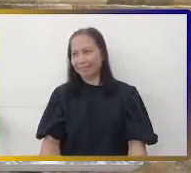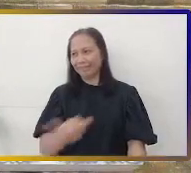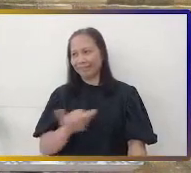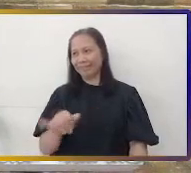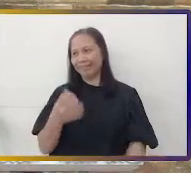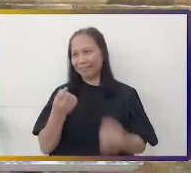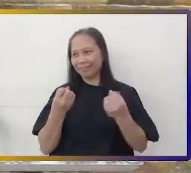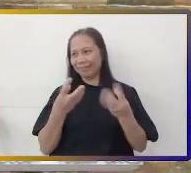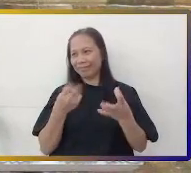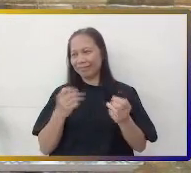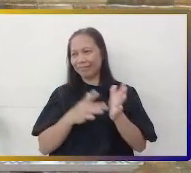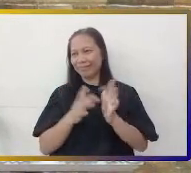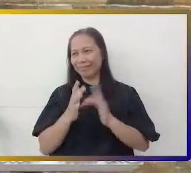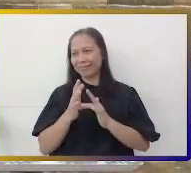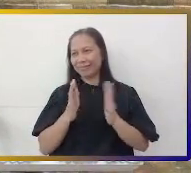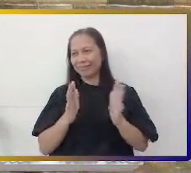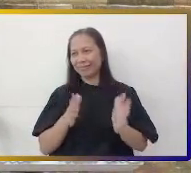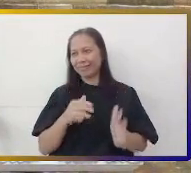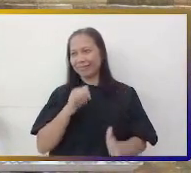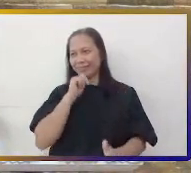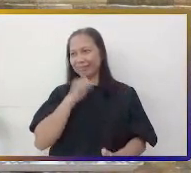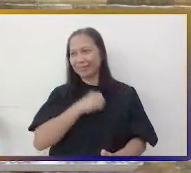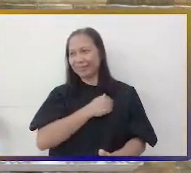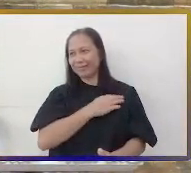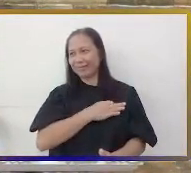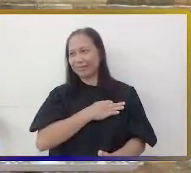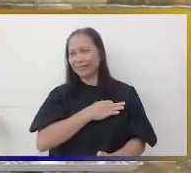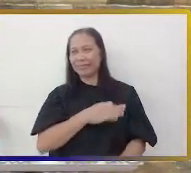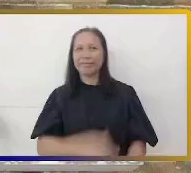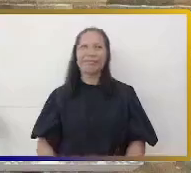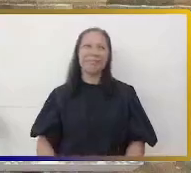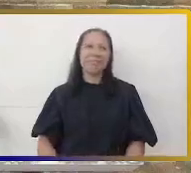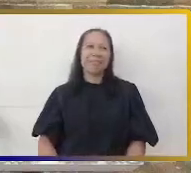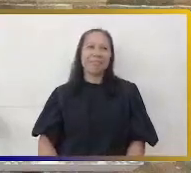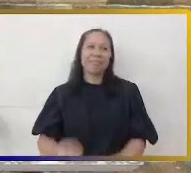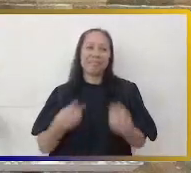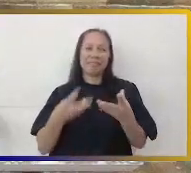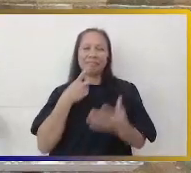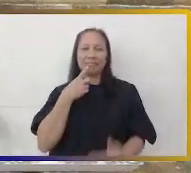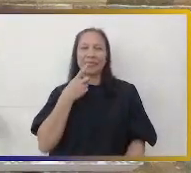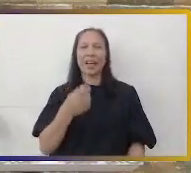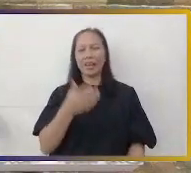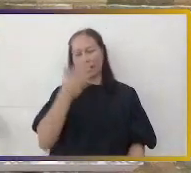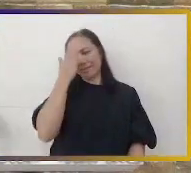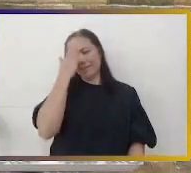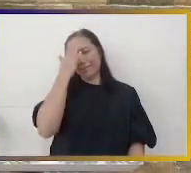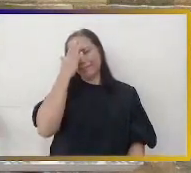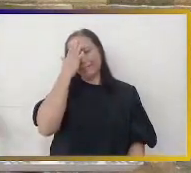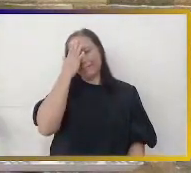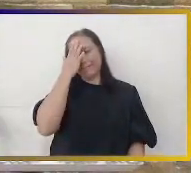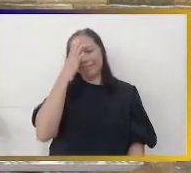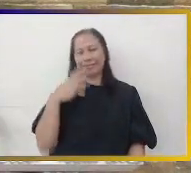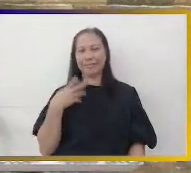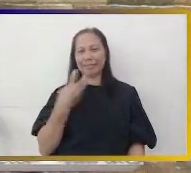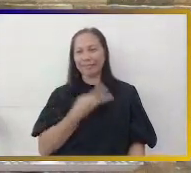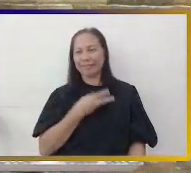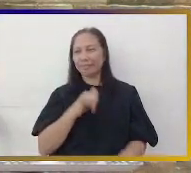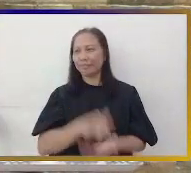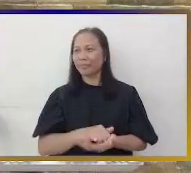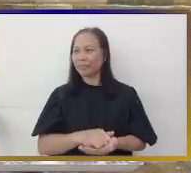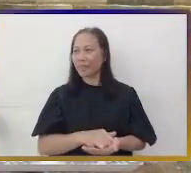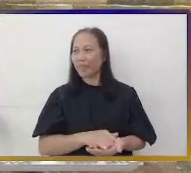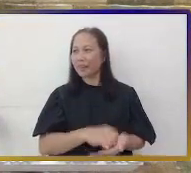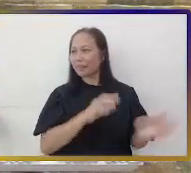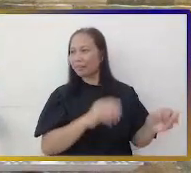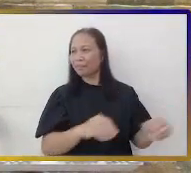Minsan kasi ang gusto natin ah alam alam na naman natin yan babagsak na naman tayo sa tight ch in offering Hindi naman na tayo pupunta sa